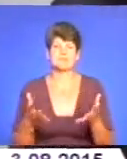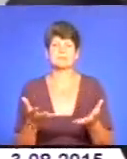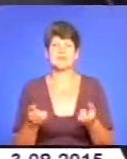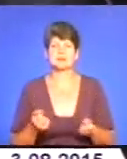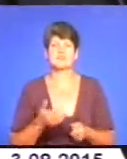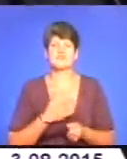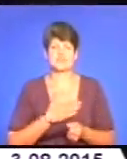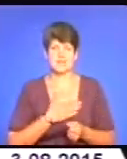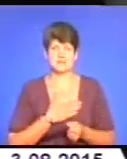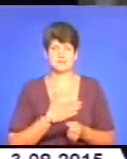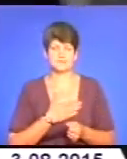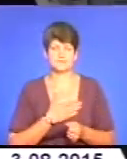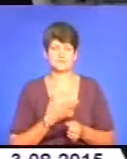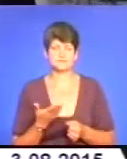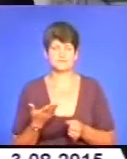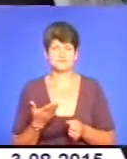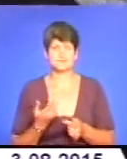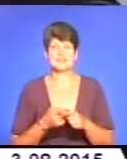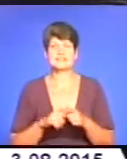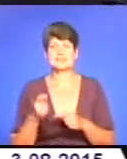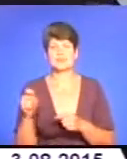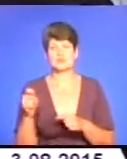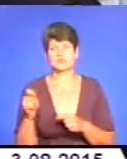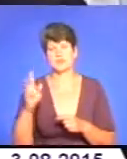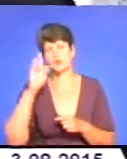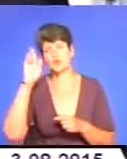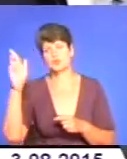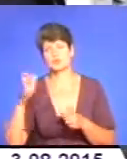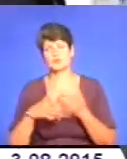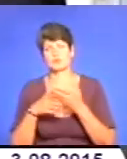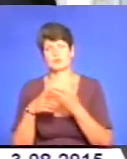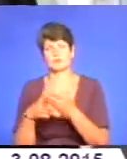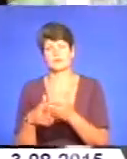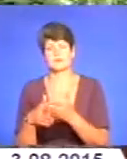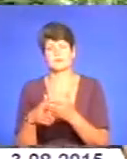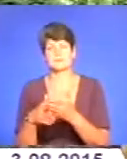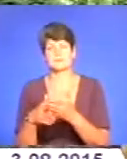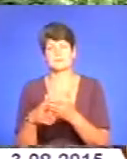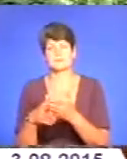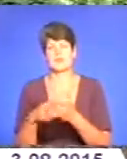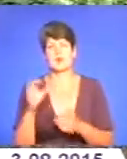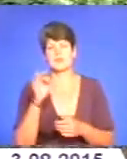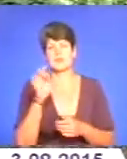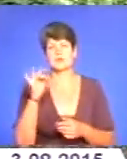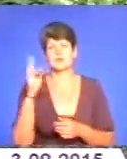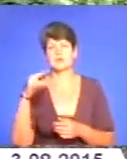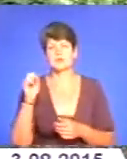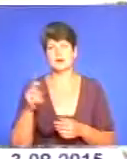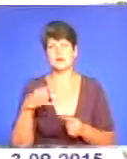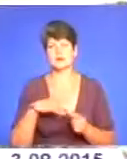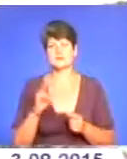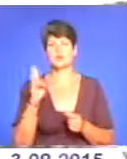нас ці речі, хай Господь вам допомагає. Олег Рудяк родом із